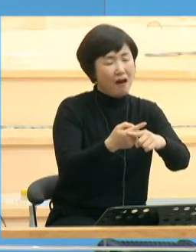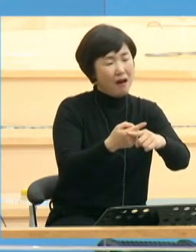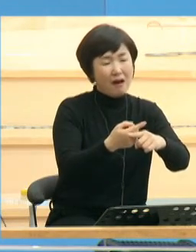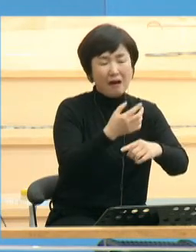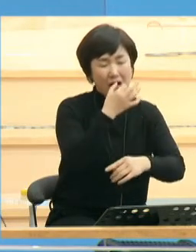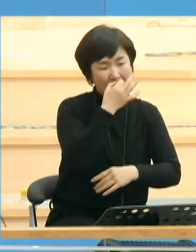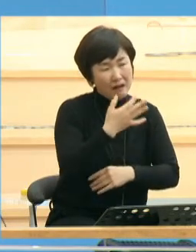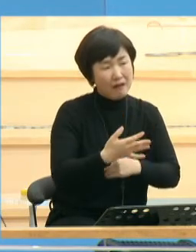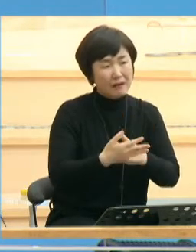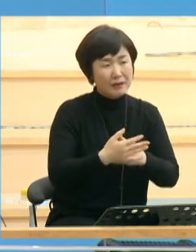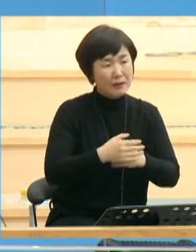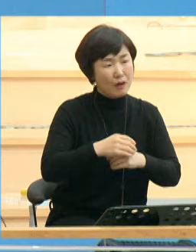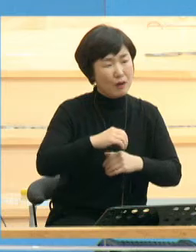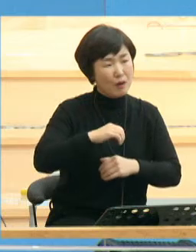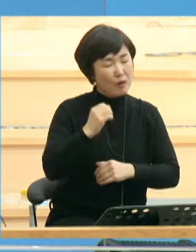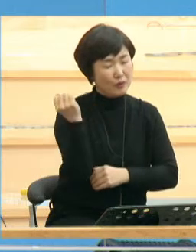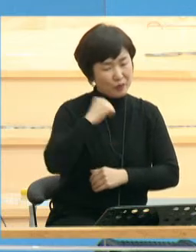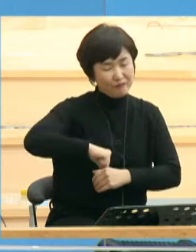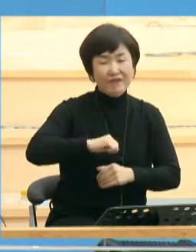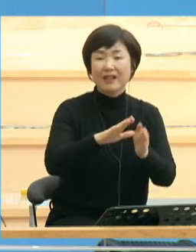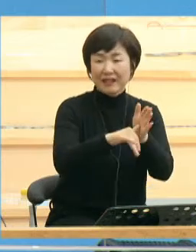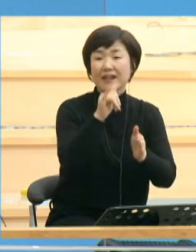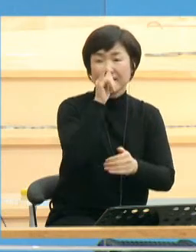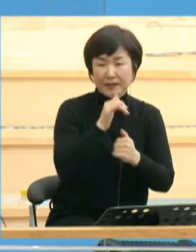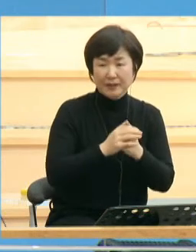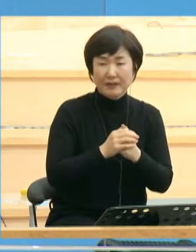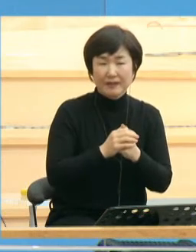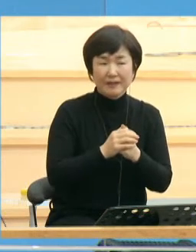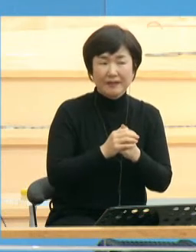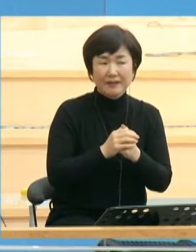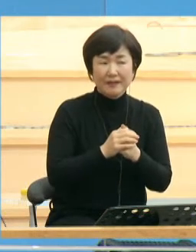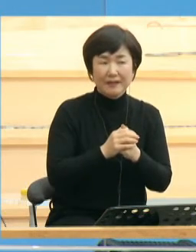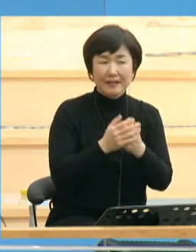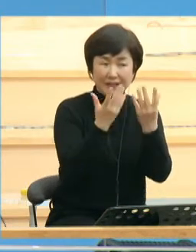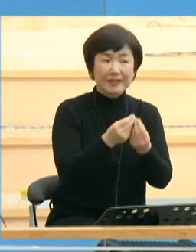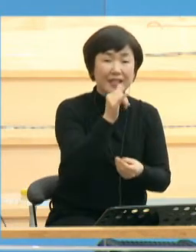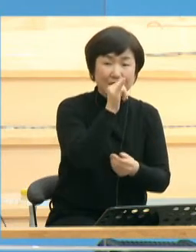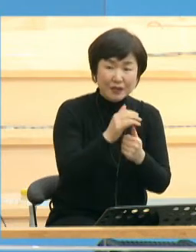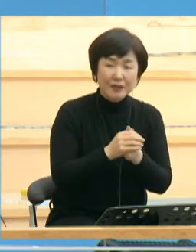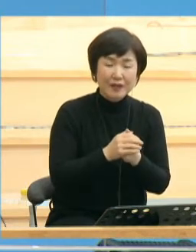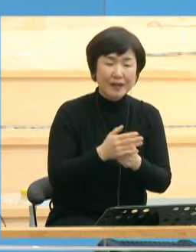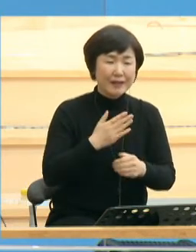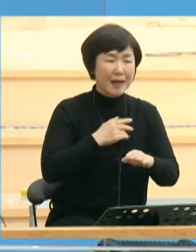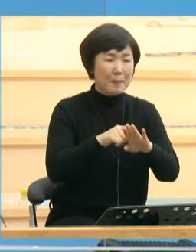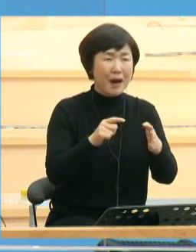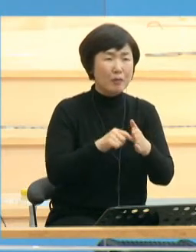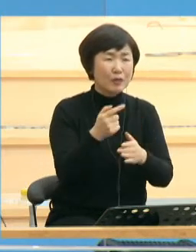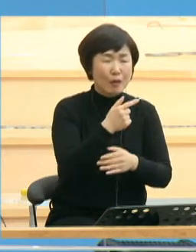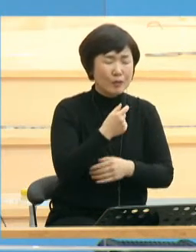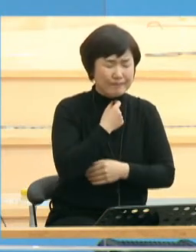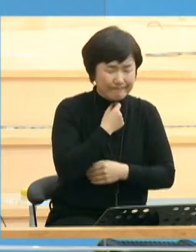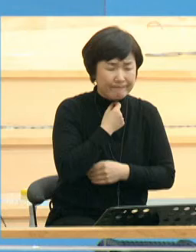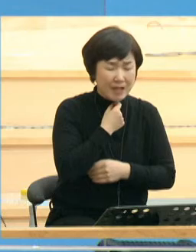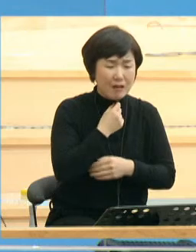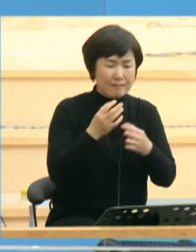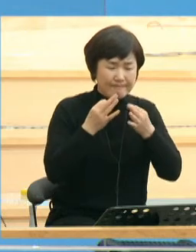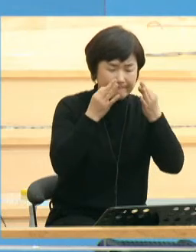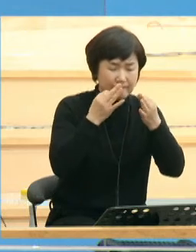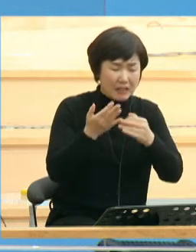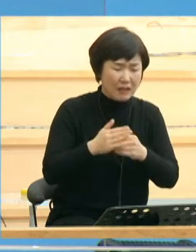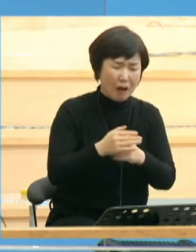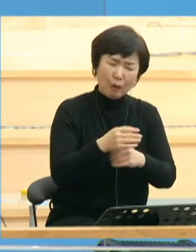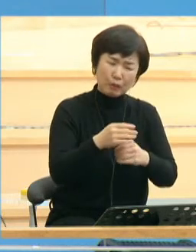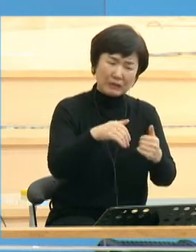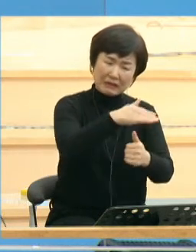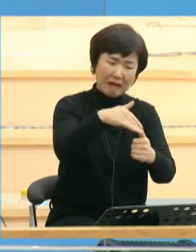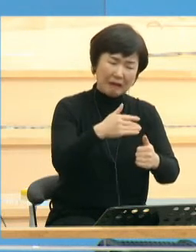순종을 못 할 때가 있습니다 그쵸 그런 경우가 있어요 없어요 정말 내마음의 원이지만 상황이 안 되고 어렵고